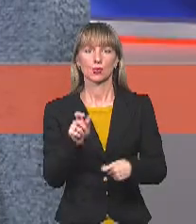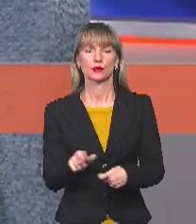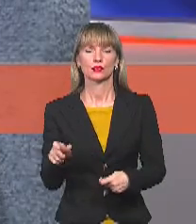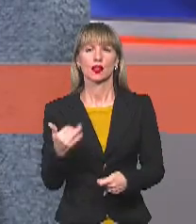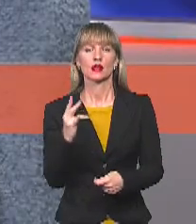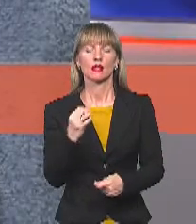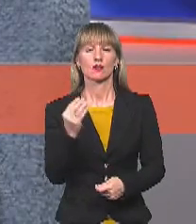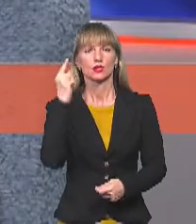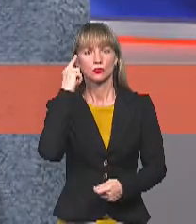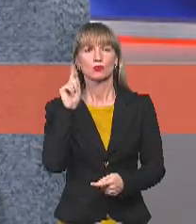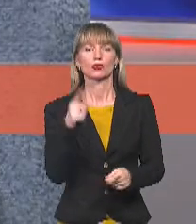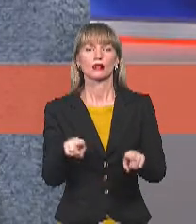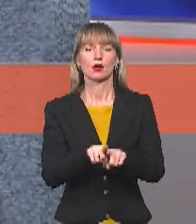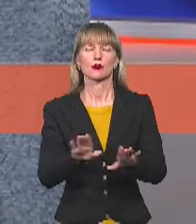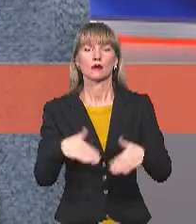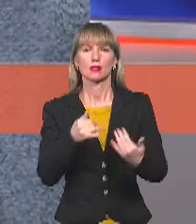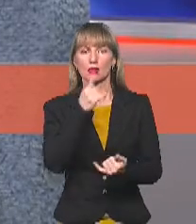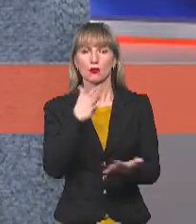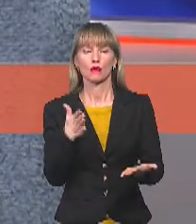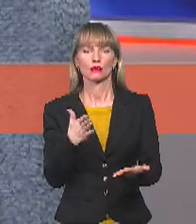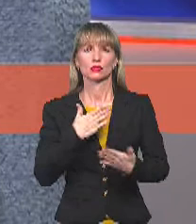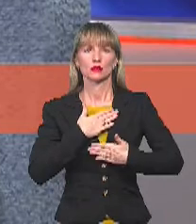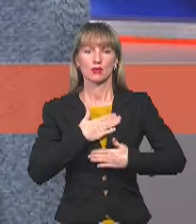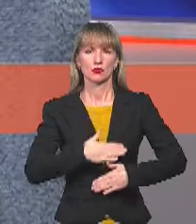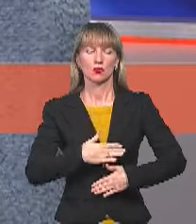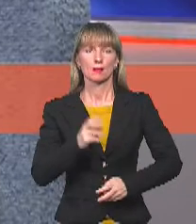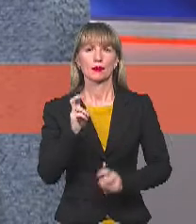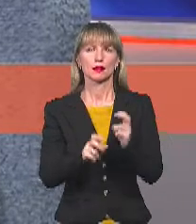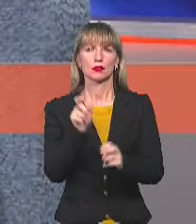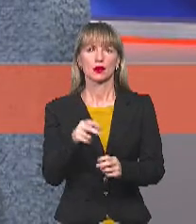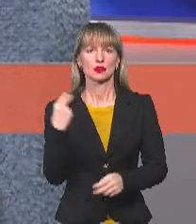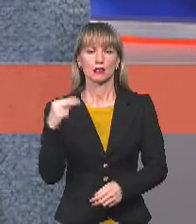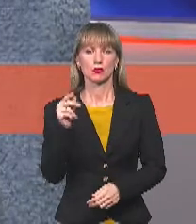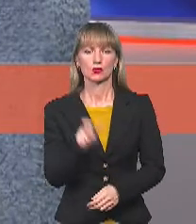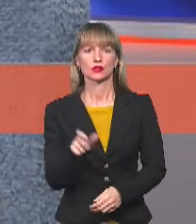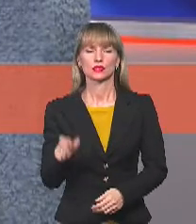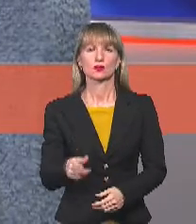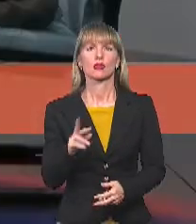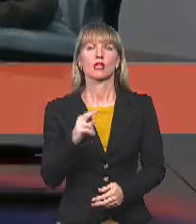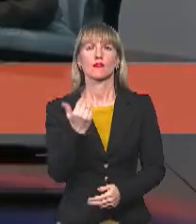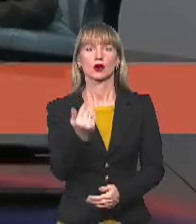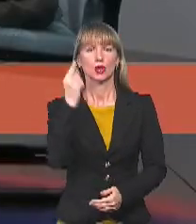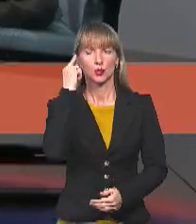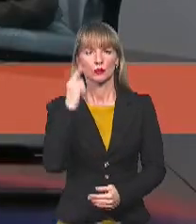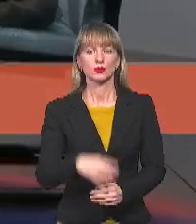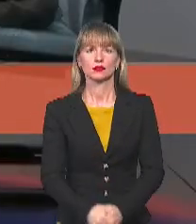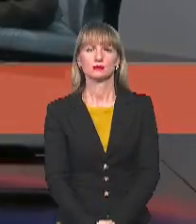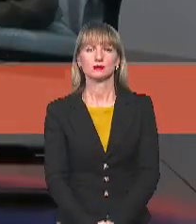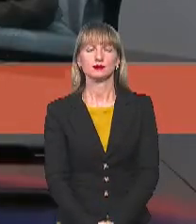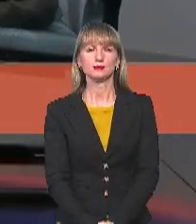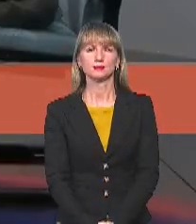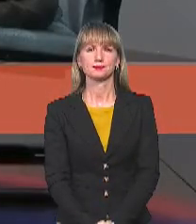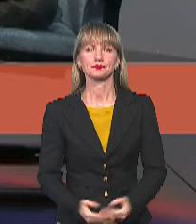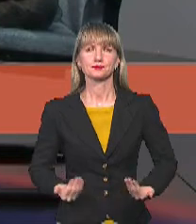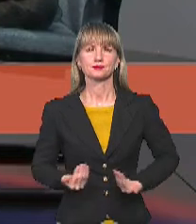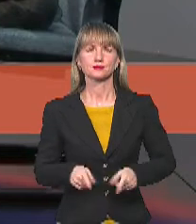на вашу думку, чому така пропозиція не може влаштовувати підприємців і запоріжців, як ви думаєте? Життя